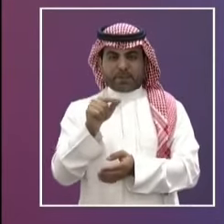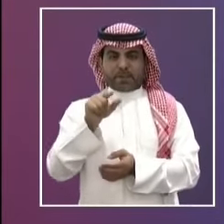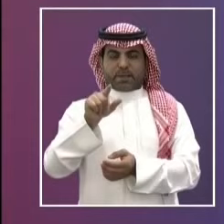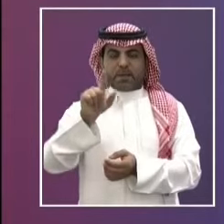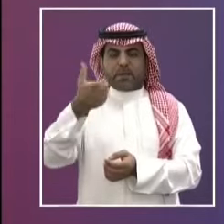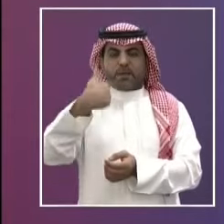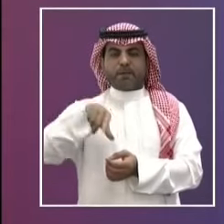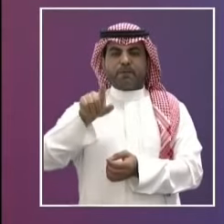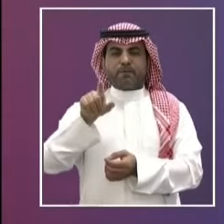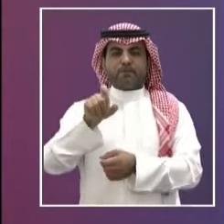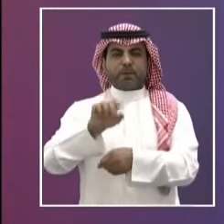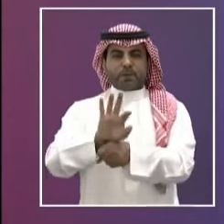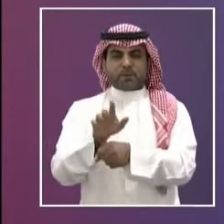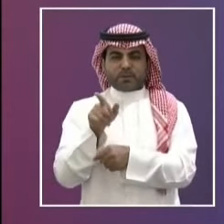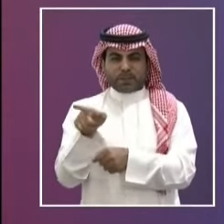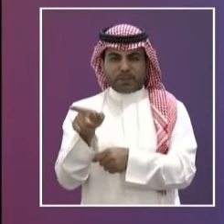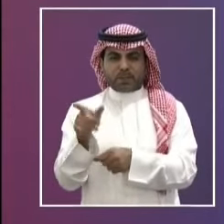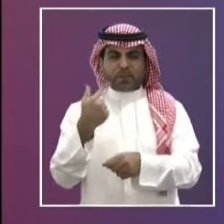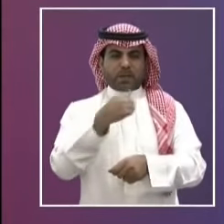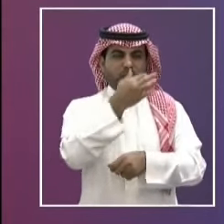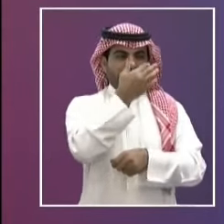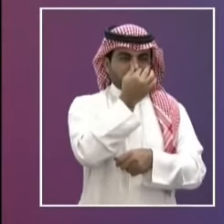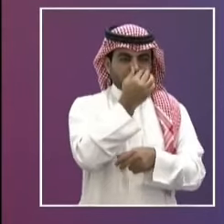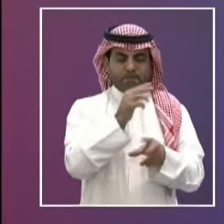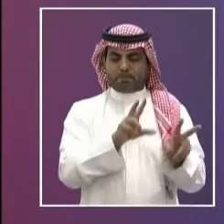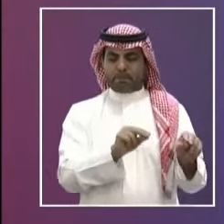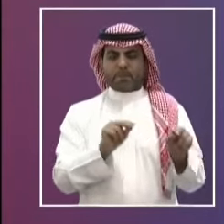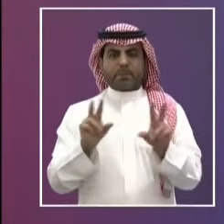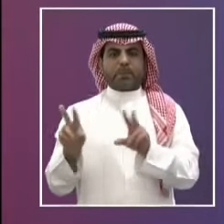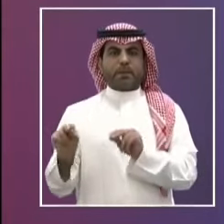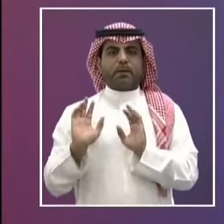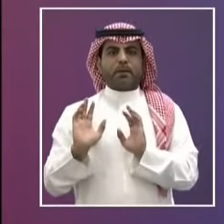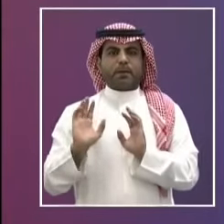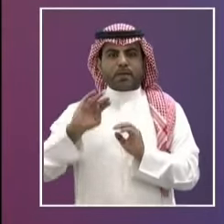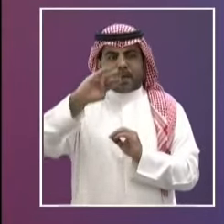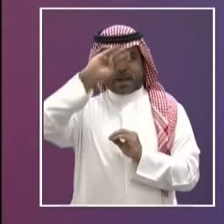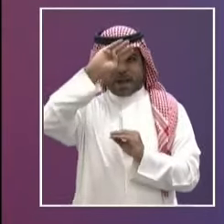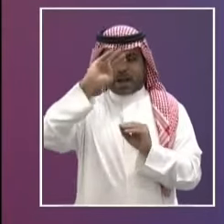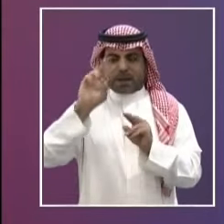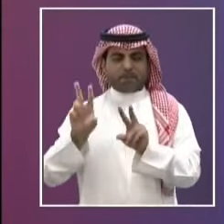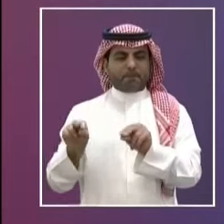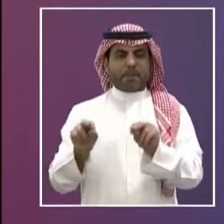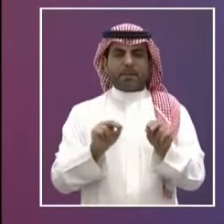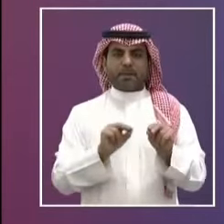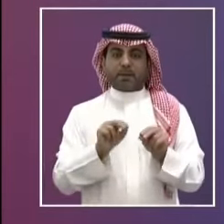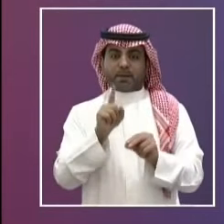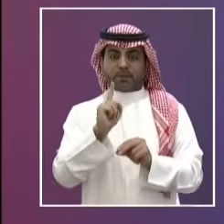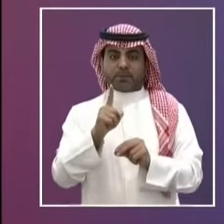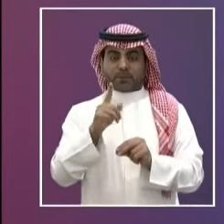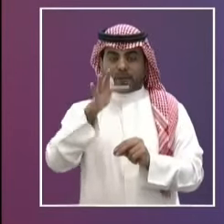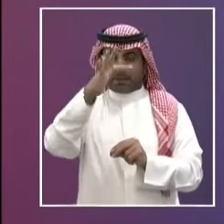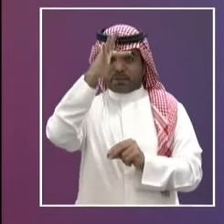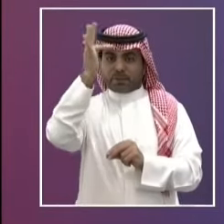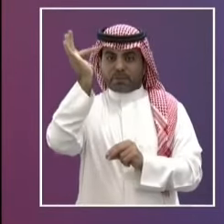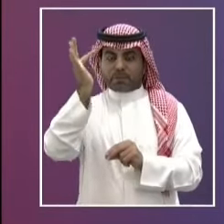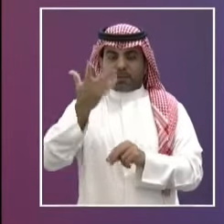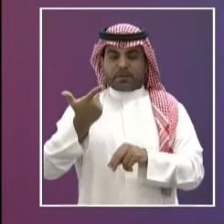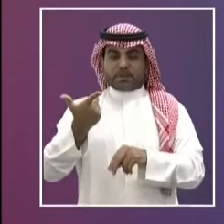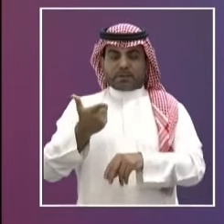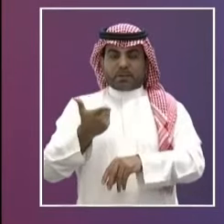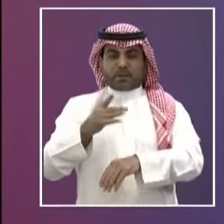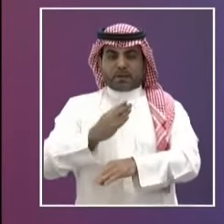وأعراض فيروس كورونا متشابهة إلى حد كبير جدا ويصعب التفريق فيما بينها، ولذلك من المهم جدا أن الشعور بوجود هذه